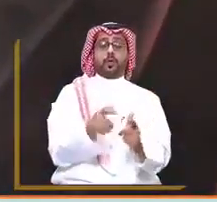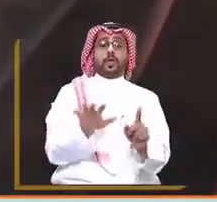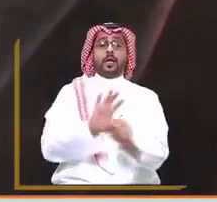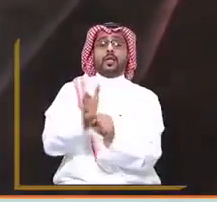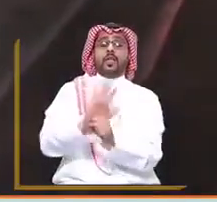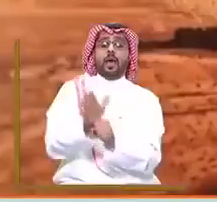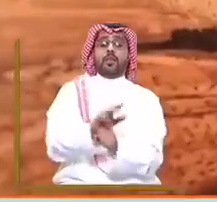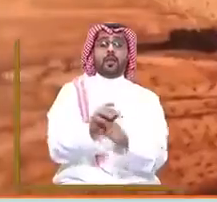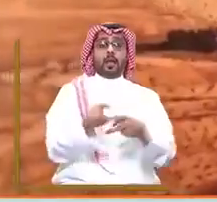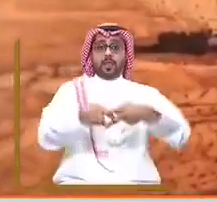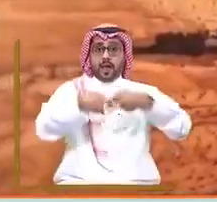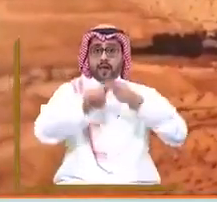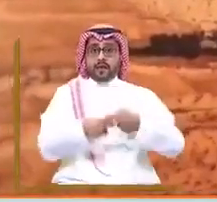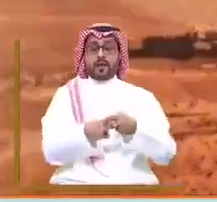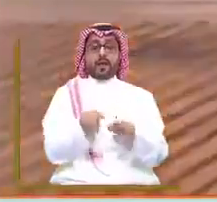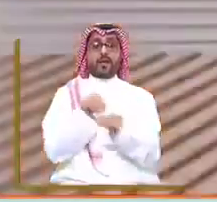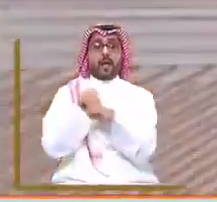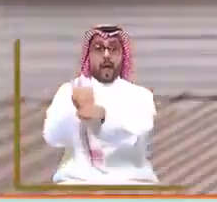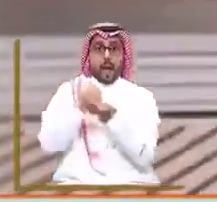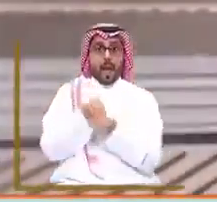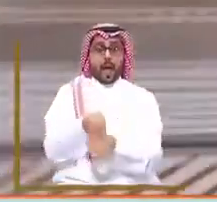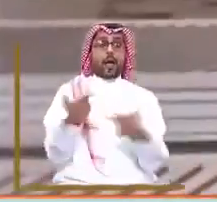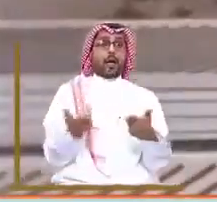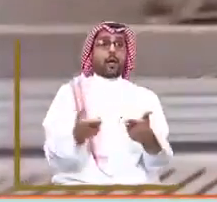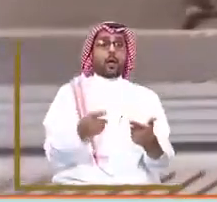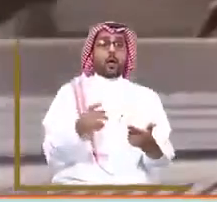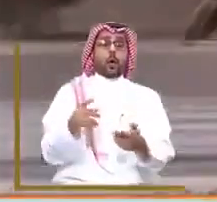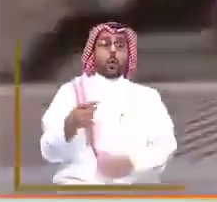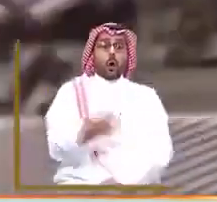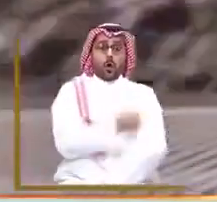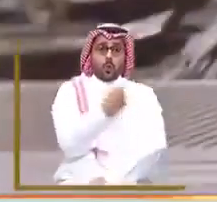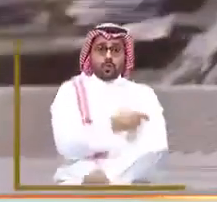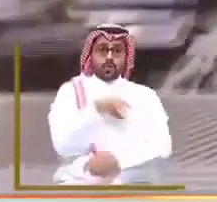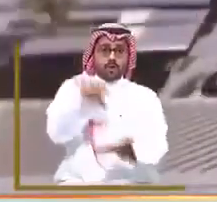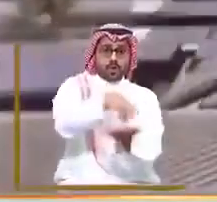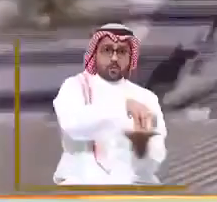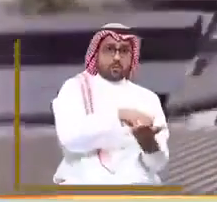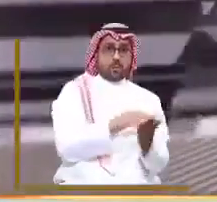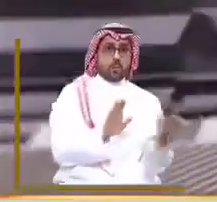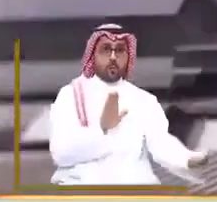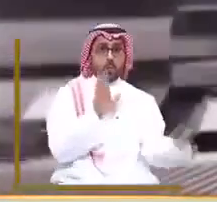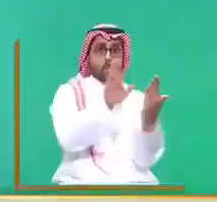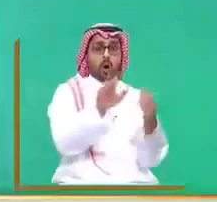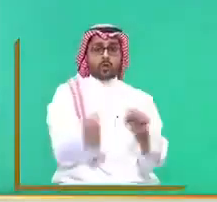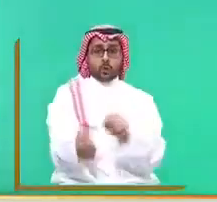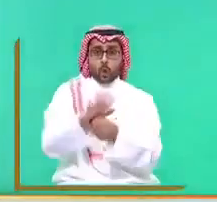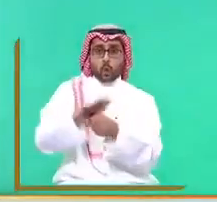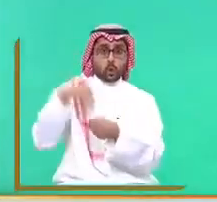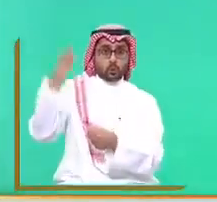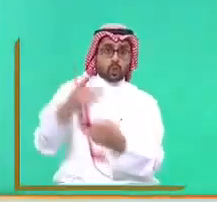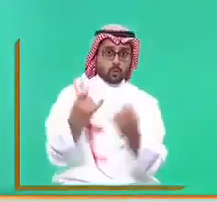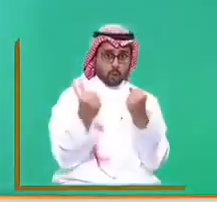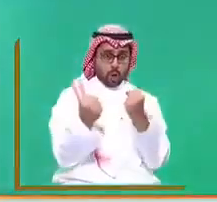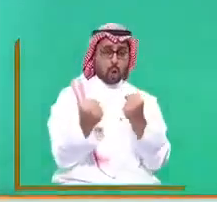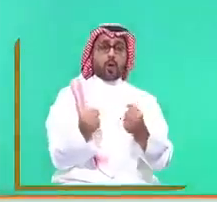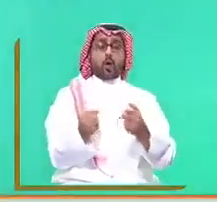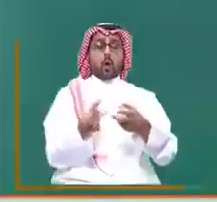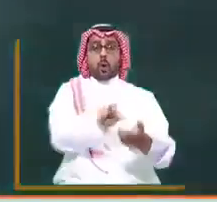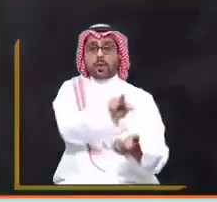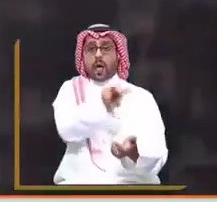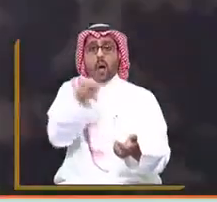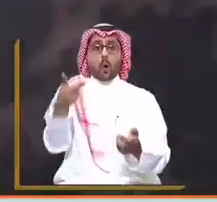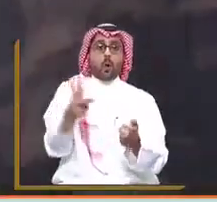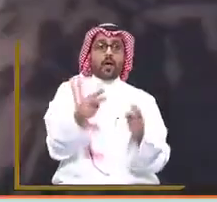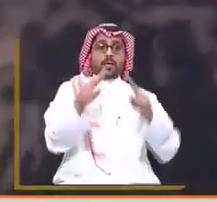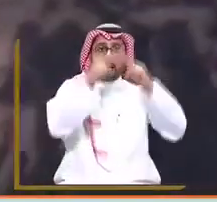التقنيات الناشئة في مستقبل النقل وبناء أنظمة الرعاية الصحية القادرة على الصمود في وجه الأزمات وتحولات الطاقة